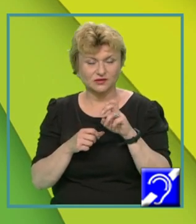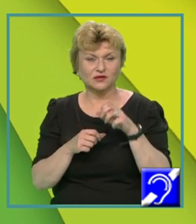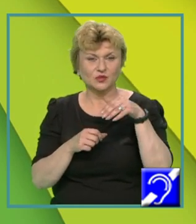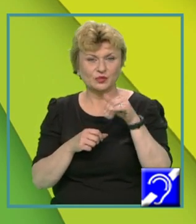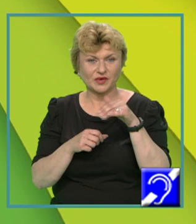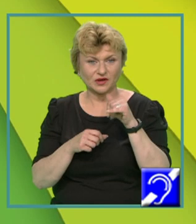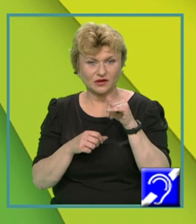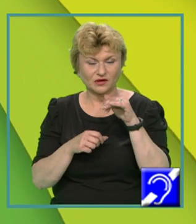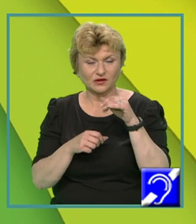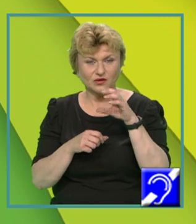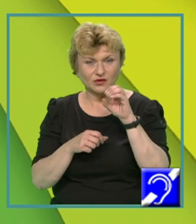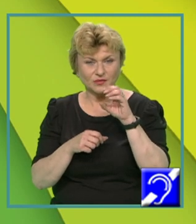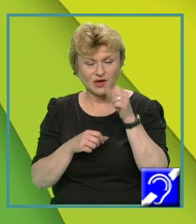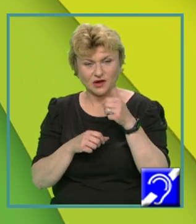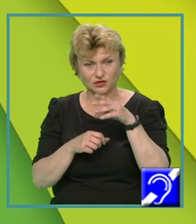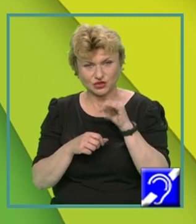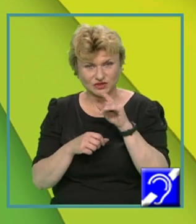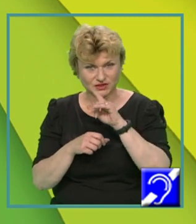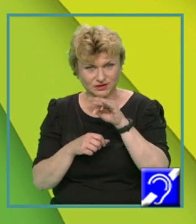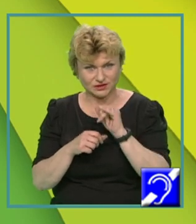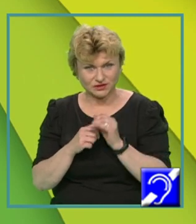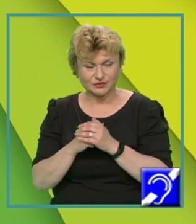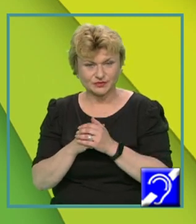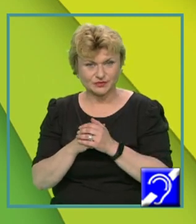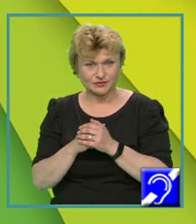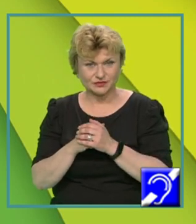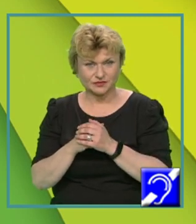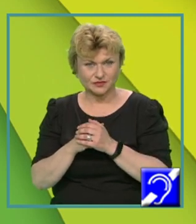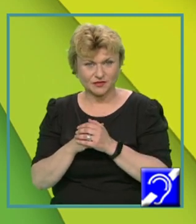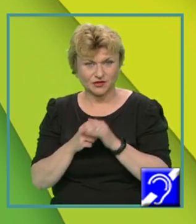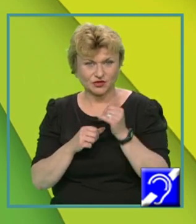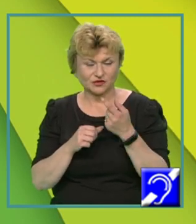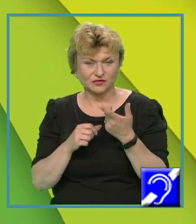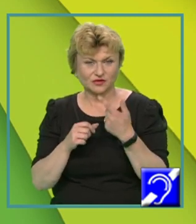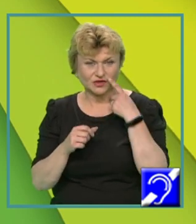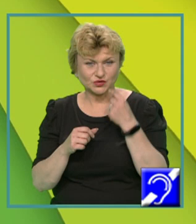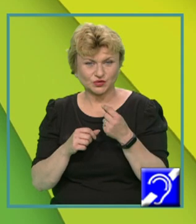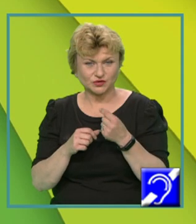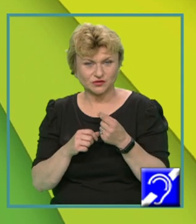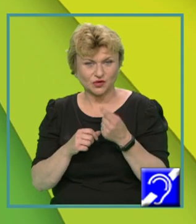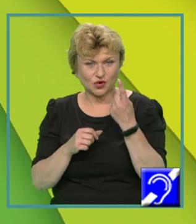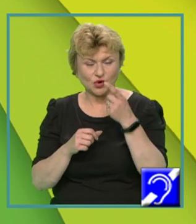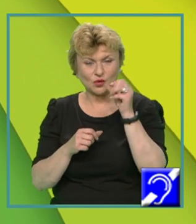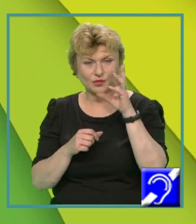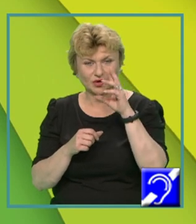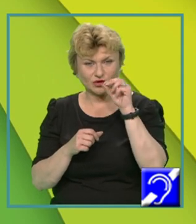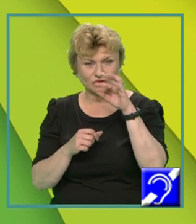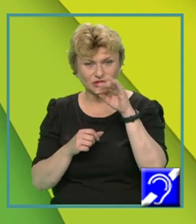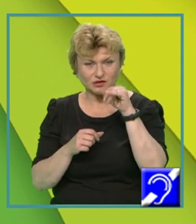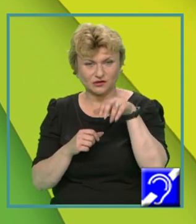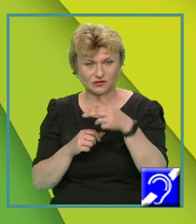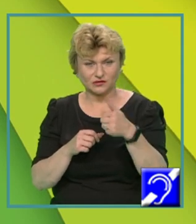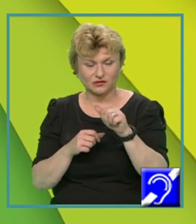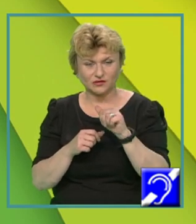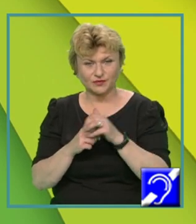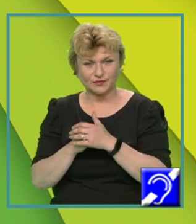ribozom. Aminoacizii observați că se unesc, se lipesc unul de celălalt, da, și rezultă o proteină. Câți codoni are